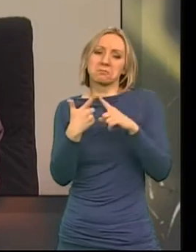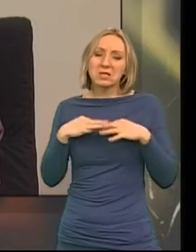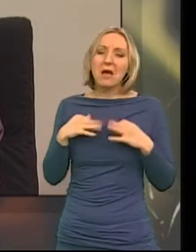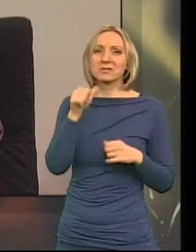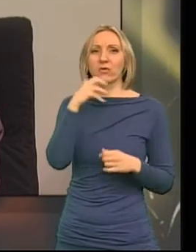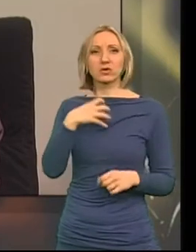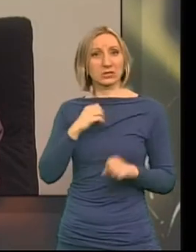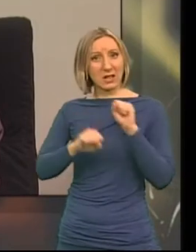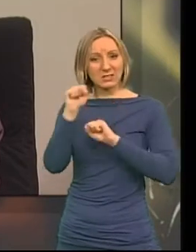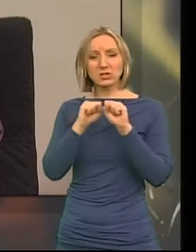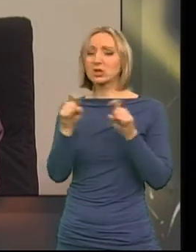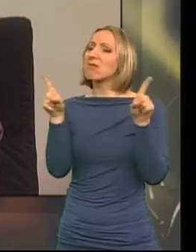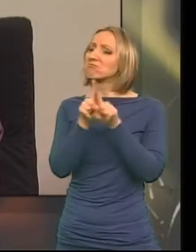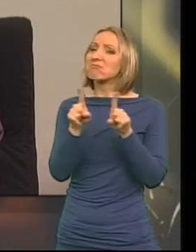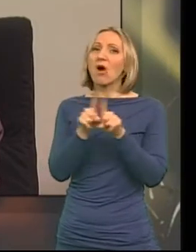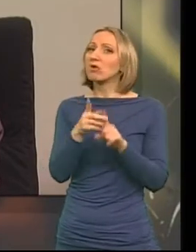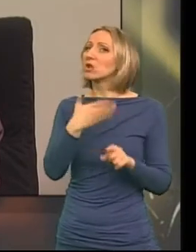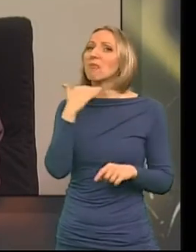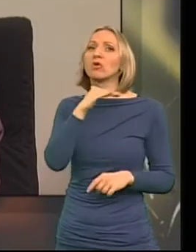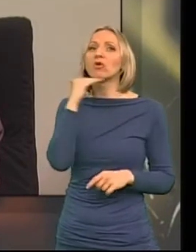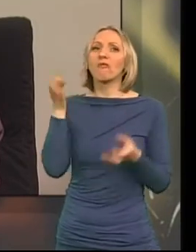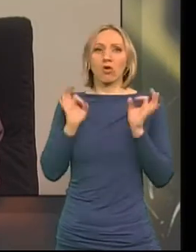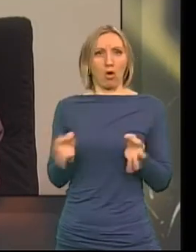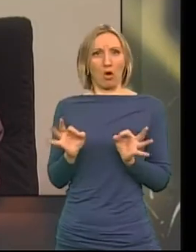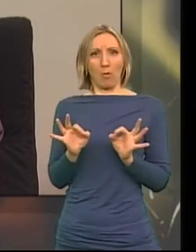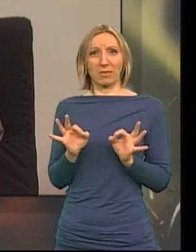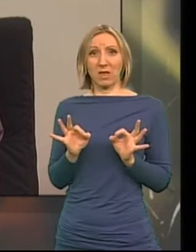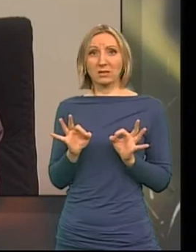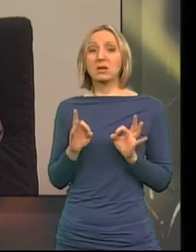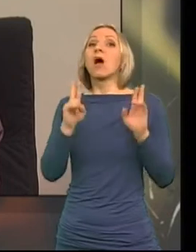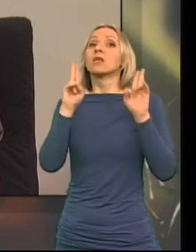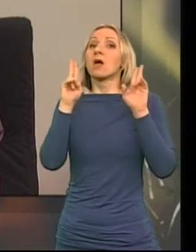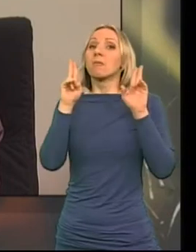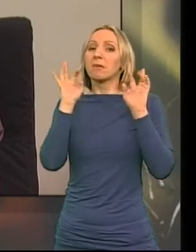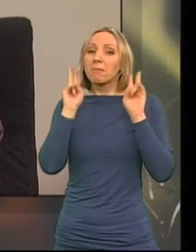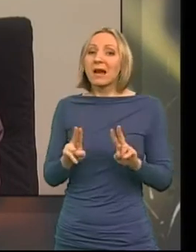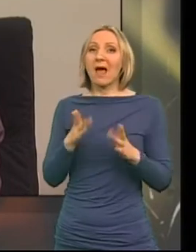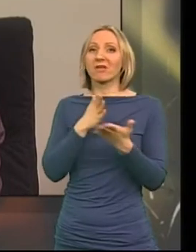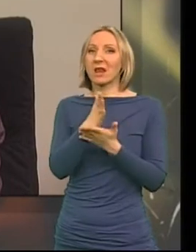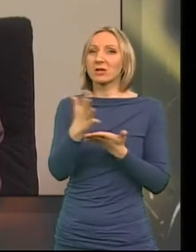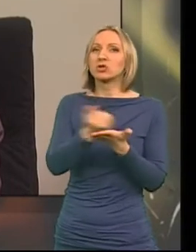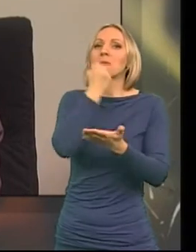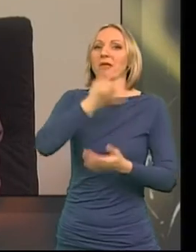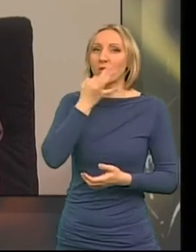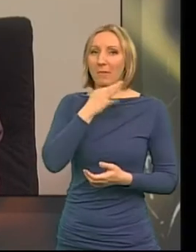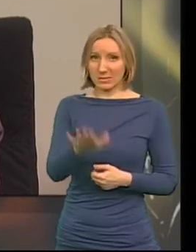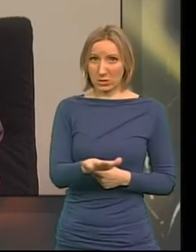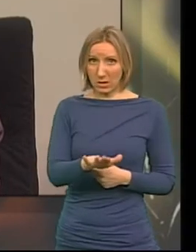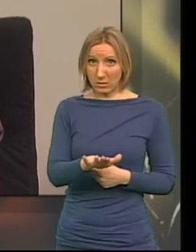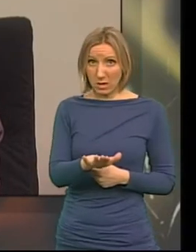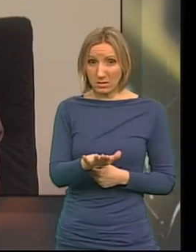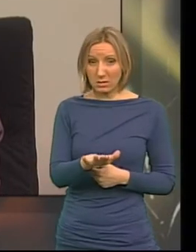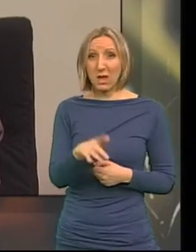zaštiti, takođe nemaju dovoljno kompetencija da bi na pravi način dobili informaciju od deteta, niti imaju celokupnu informaciju